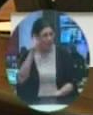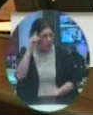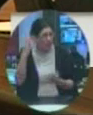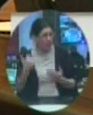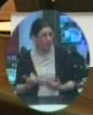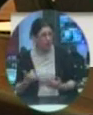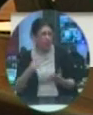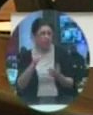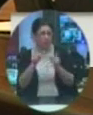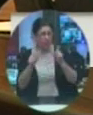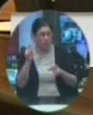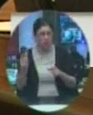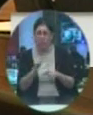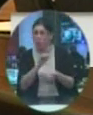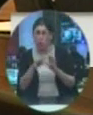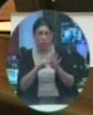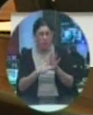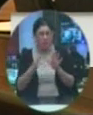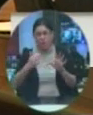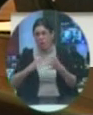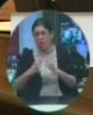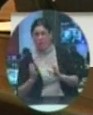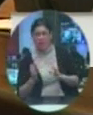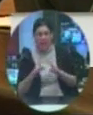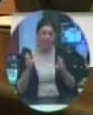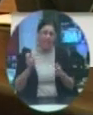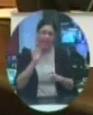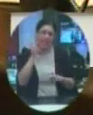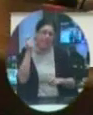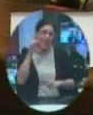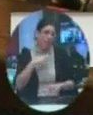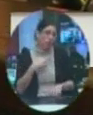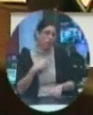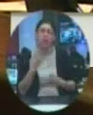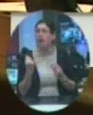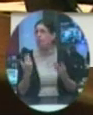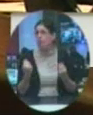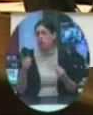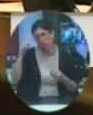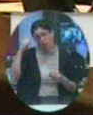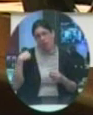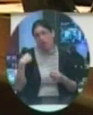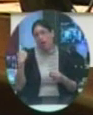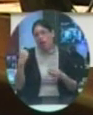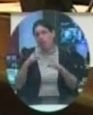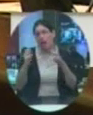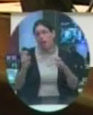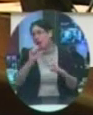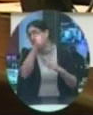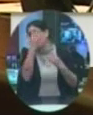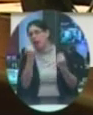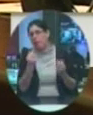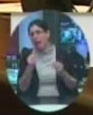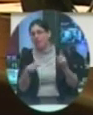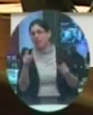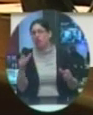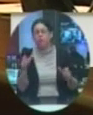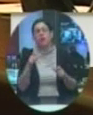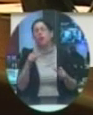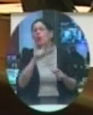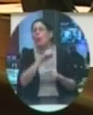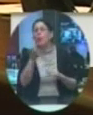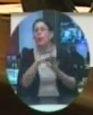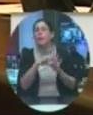בלתי חוקיים יש בפתח תקווה, עירי היקרה? הרבה מאוד, לדעתי זו אחת הערים שיש בה הכי הרבה שוהים בלתי